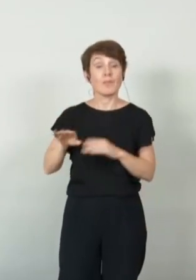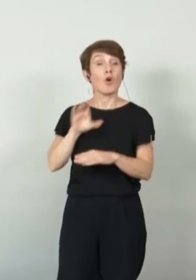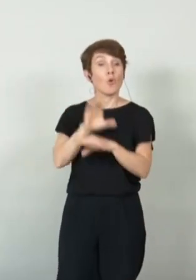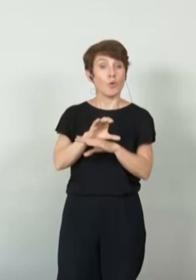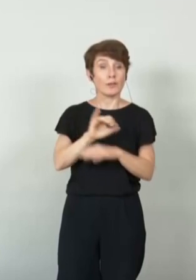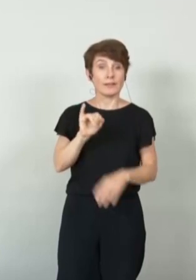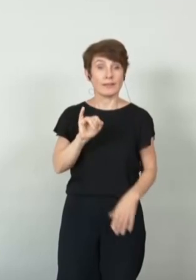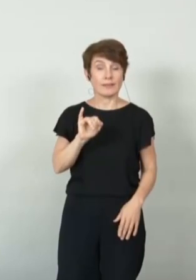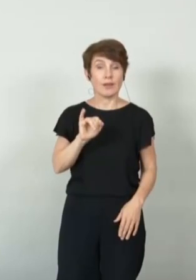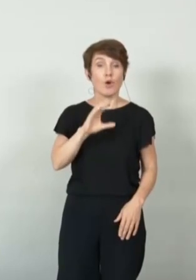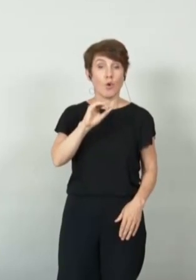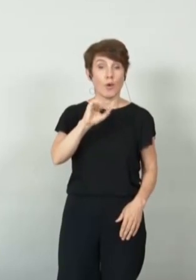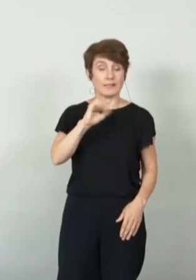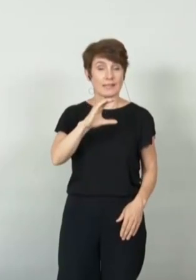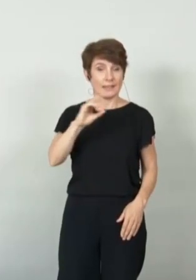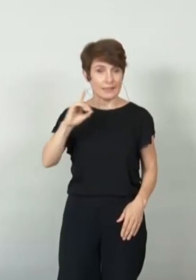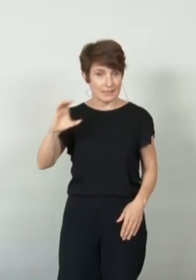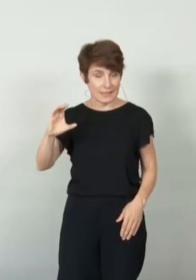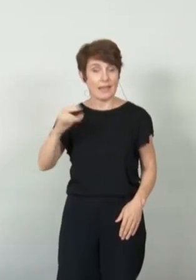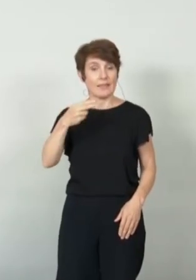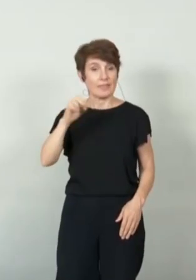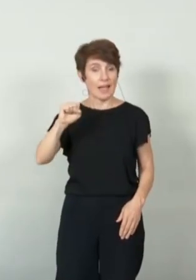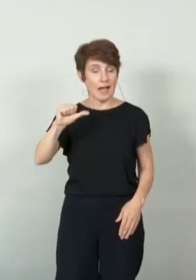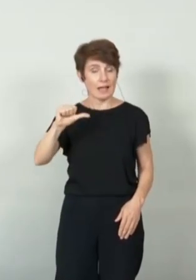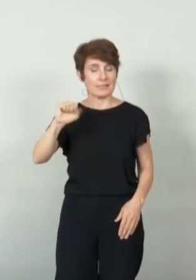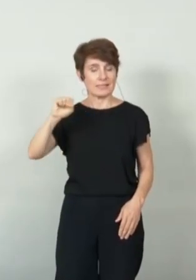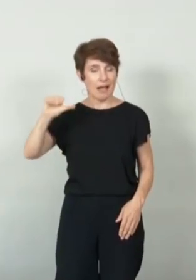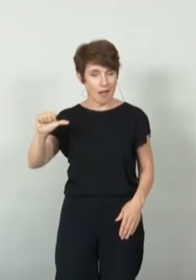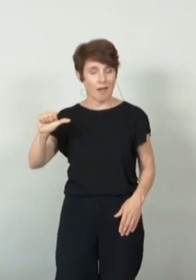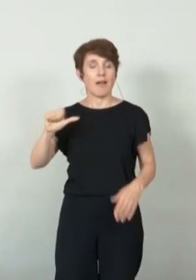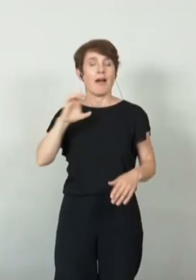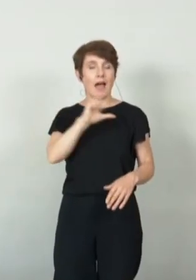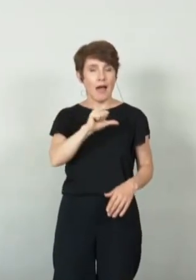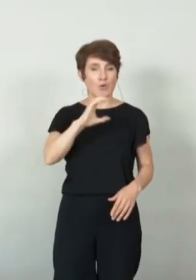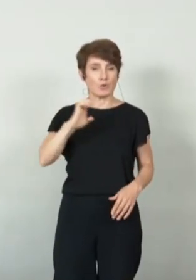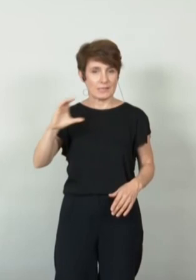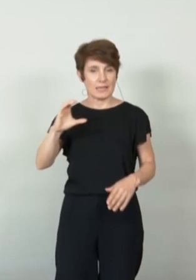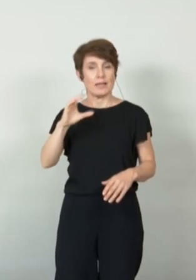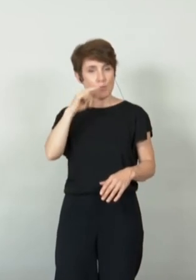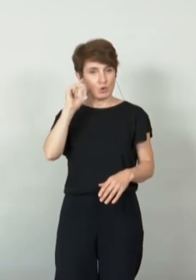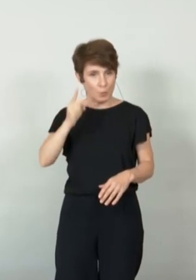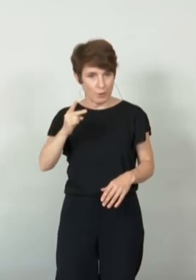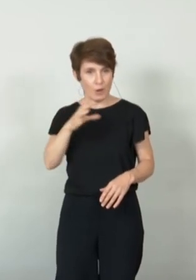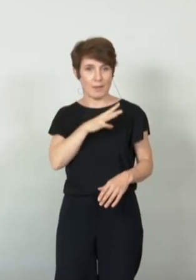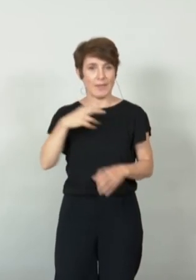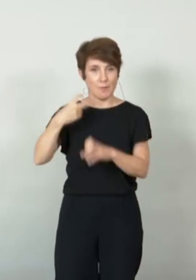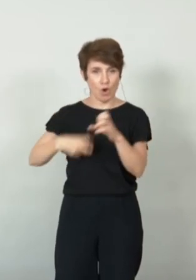contre oscddc NASA AEC monsieur picoler madame roche